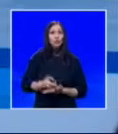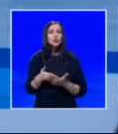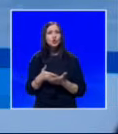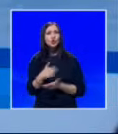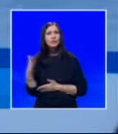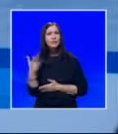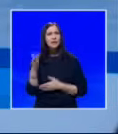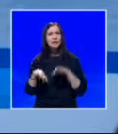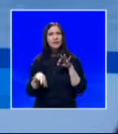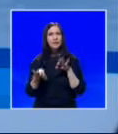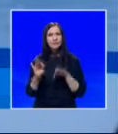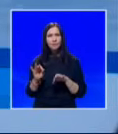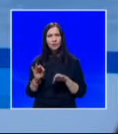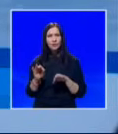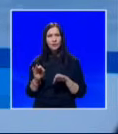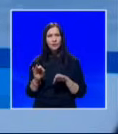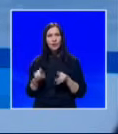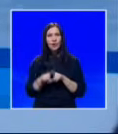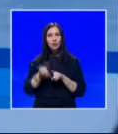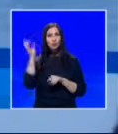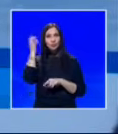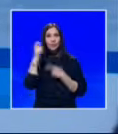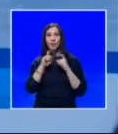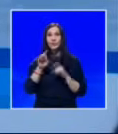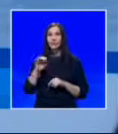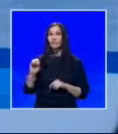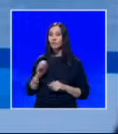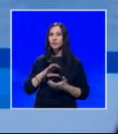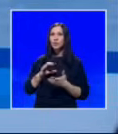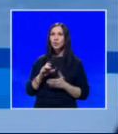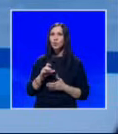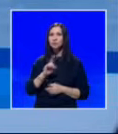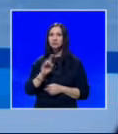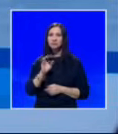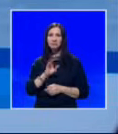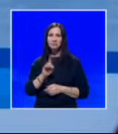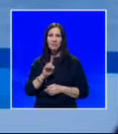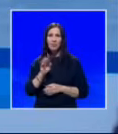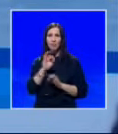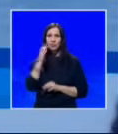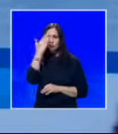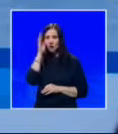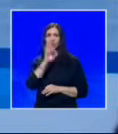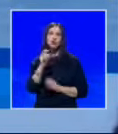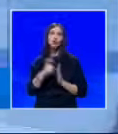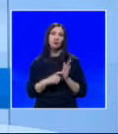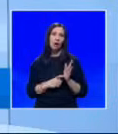за Запада тези избори, както чухме коментари на европейски политици, не са нито честни, нито легитимни.